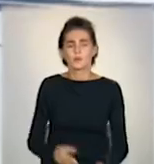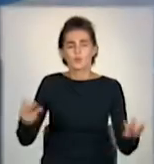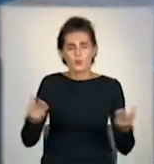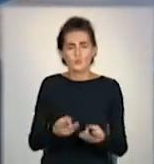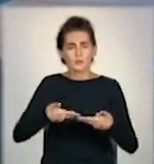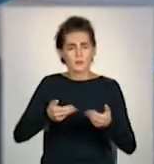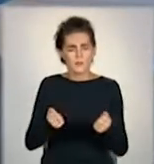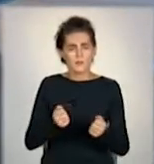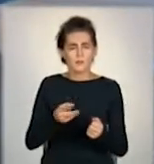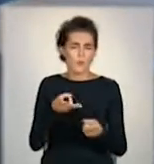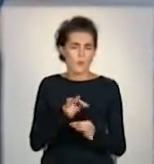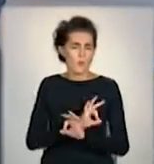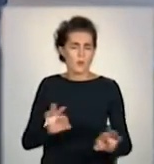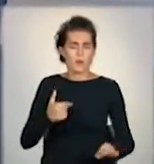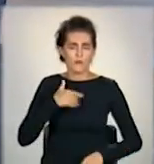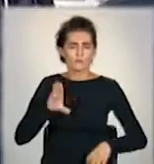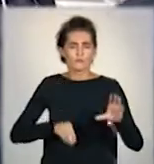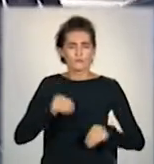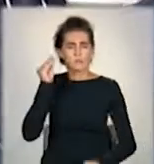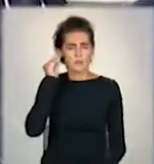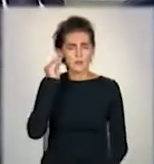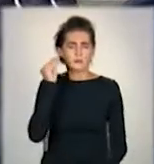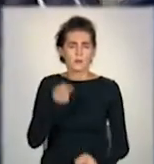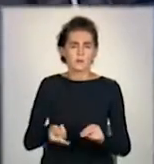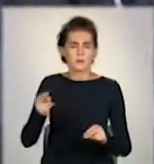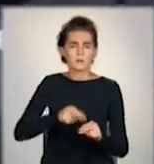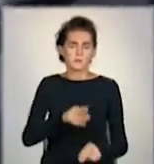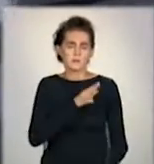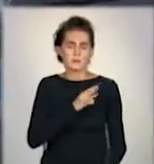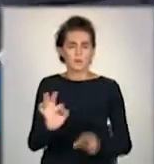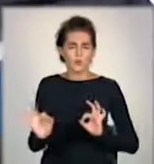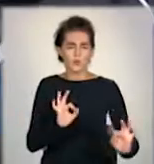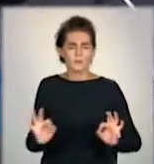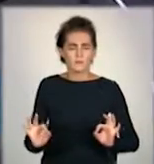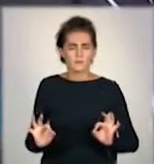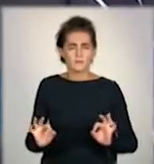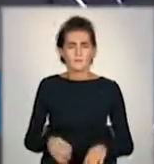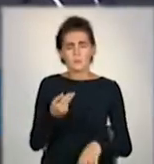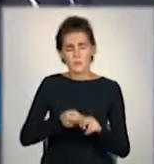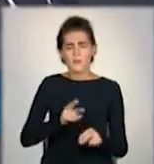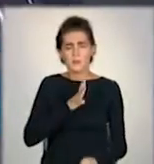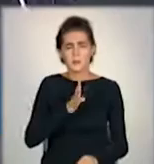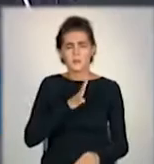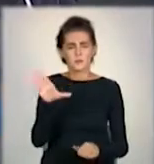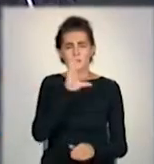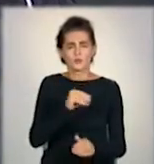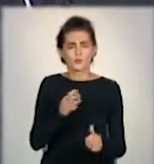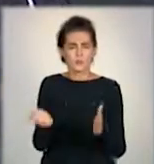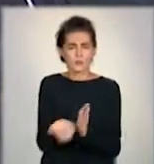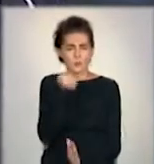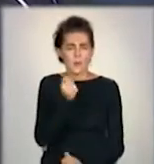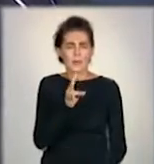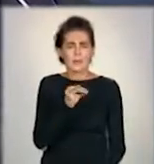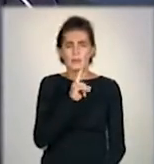винуждено. Отлично, мені кажется, це було б нормально і було б доступно. І тоді не